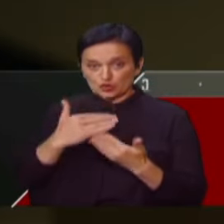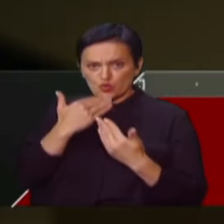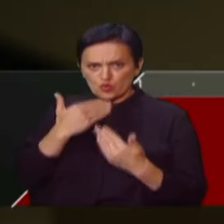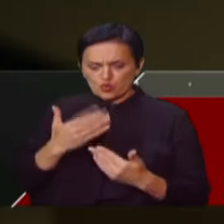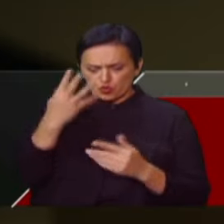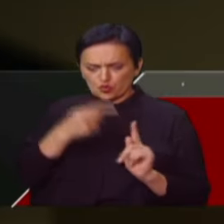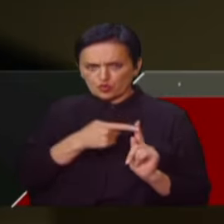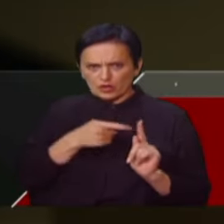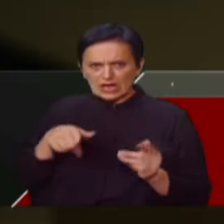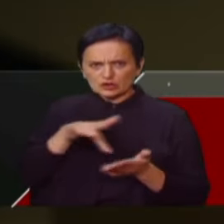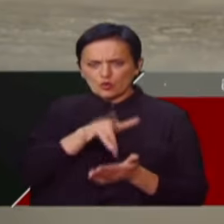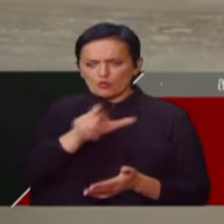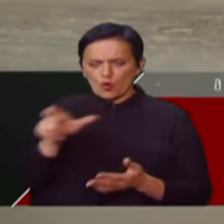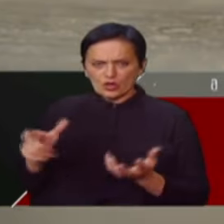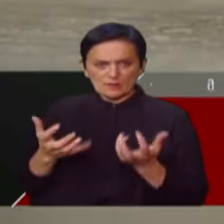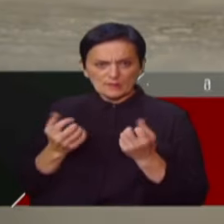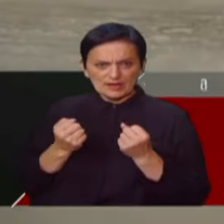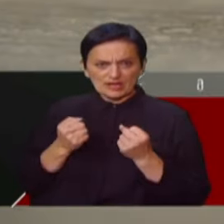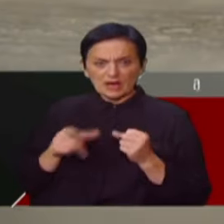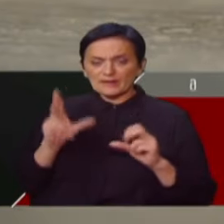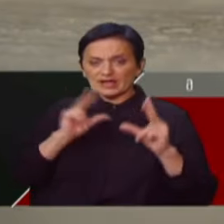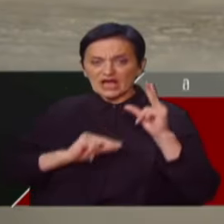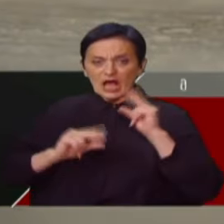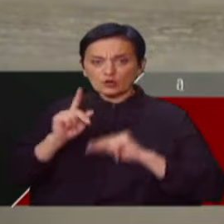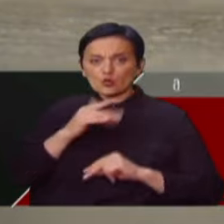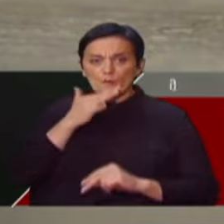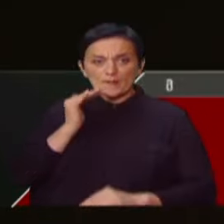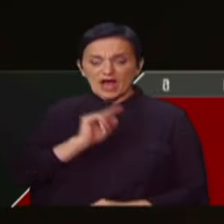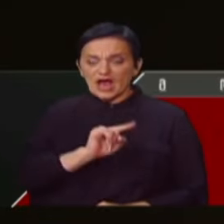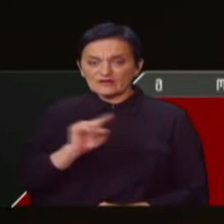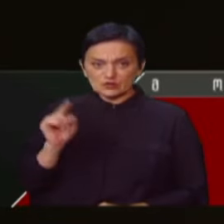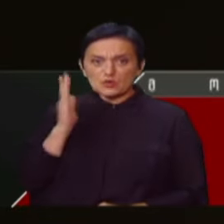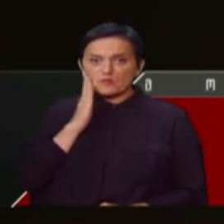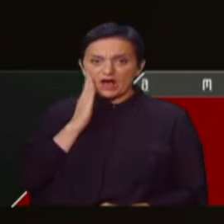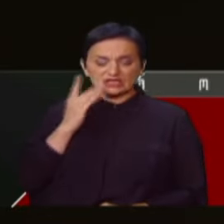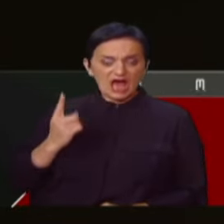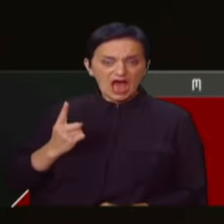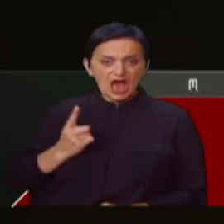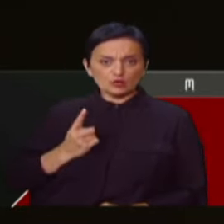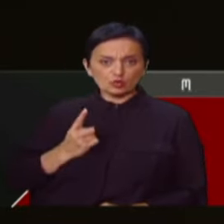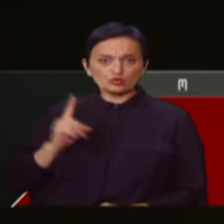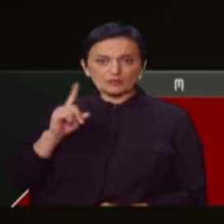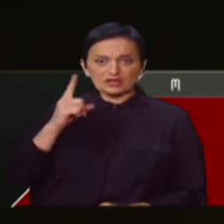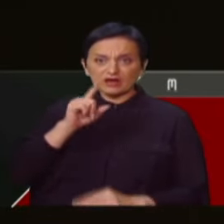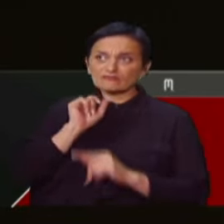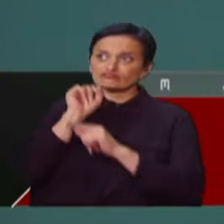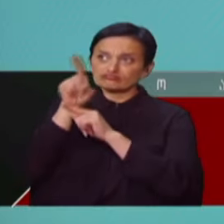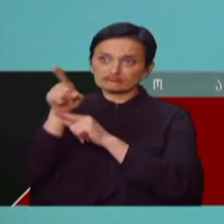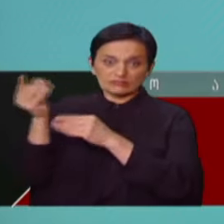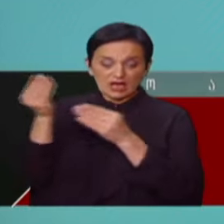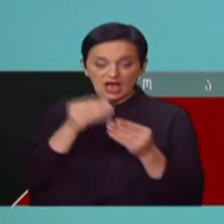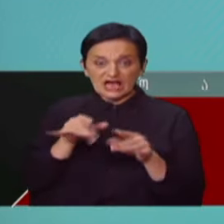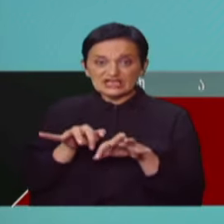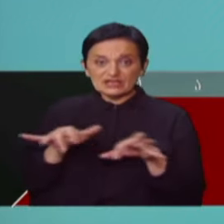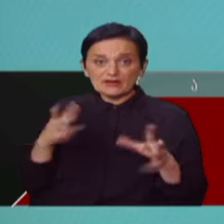დღეებში ასეულობით მოქალაქემ მიიღო. იმის გათვალისწინებით რომ ბევრი მათგანი მართლაც ელოდა რაიმე გზავნილს, შეცდა და